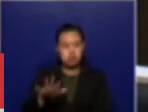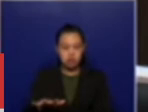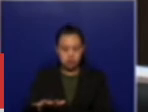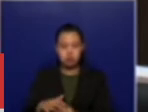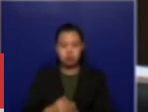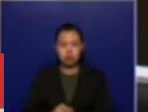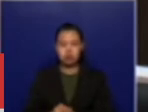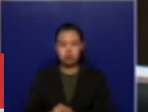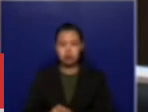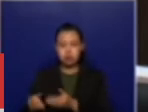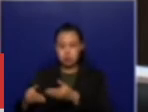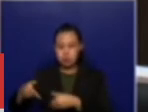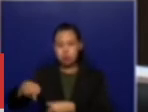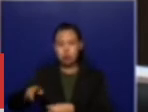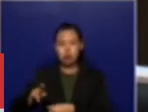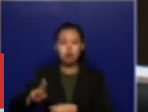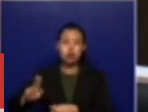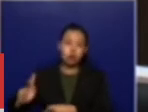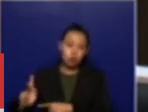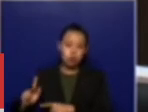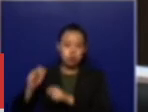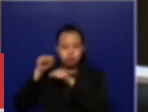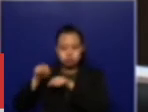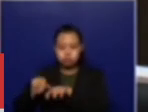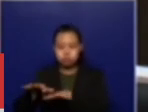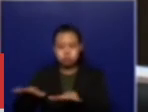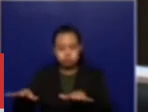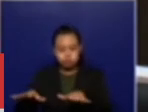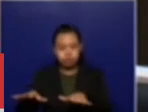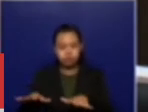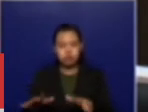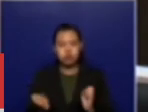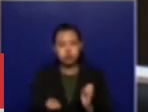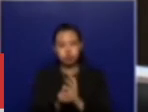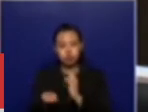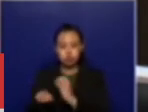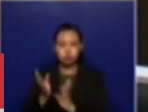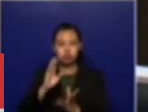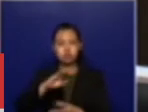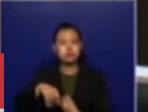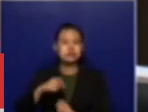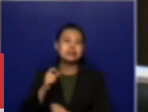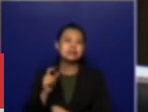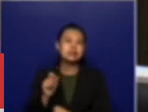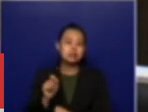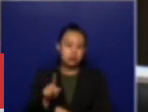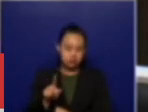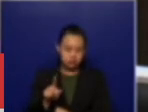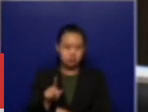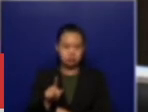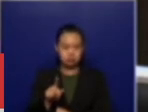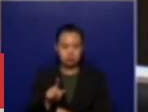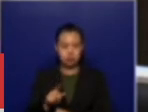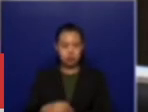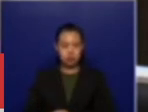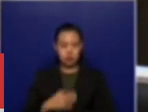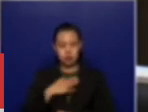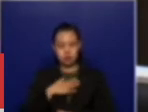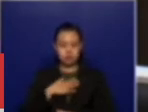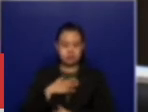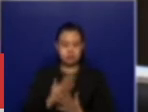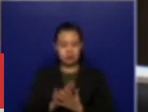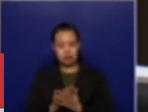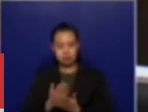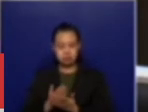ฉินสิ่งเหล่านี้ครับล้วนส่งผลกระทบทางเศรษฐกิจนะครับแล้วก็ทำให้นักลงทุนเนี่ยเขาขาดความเ